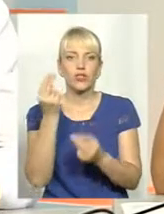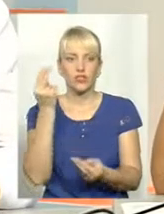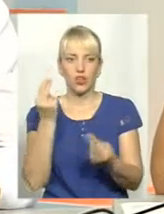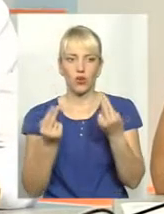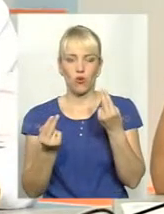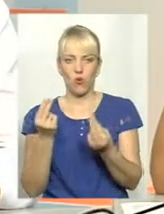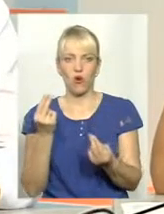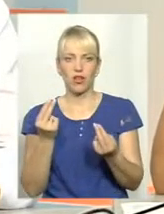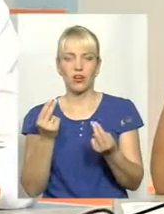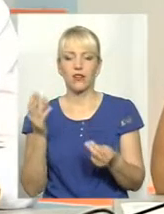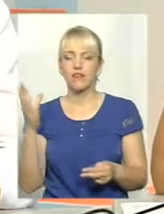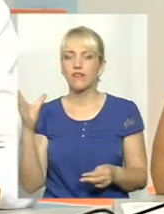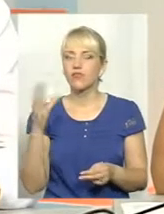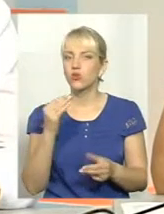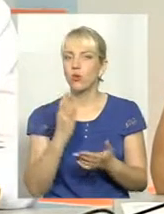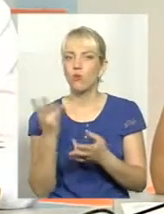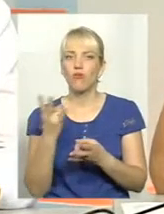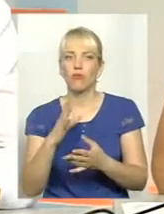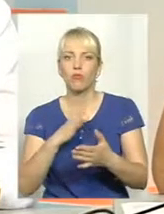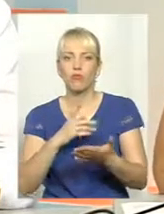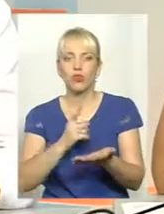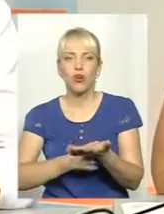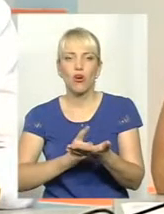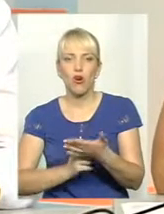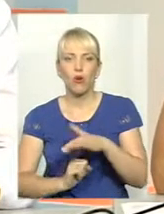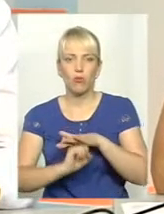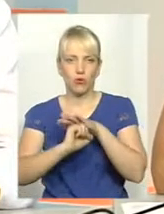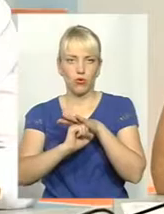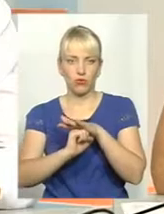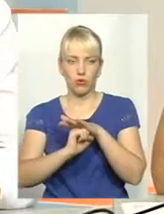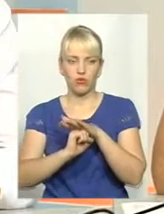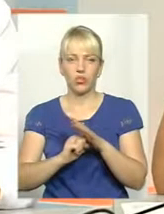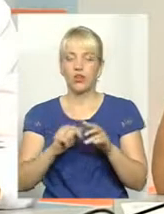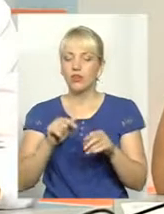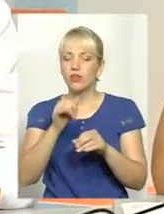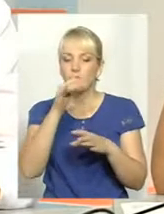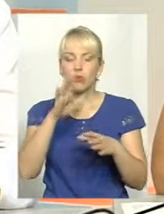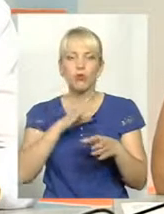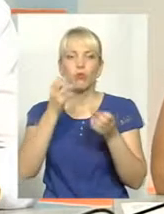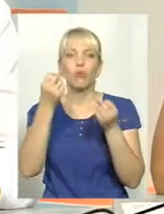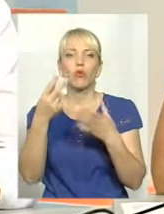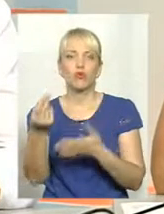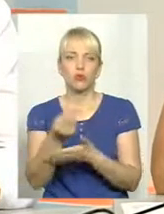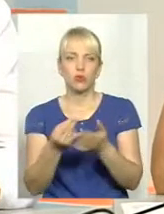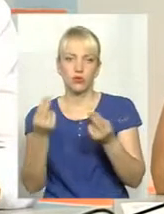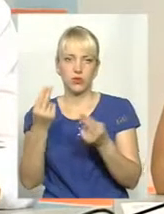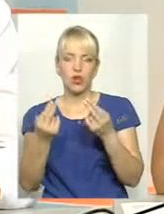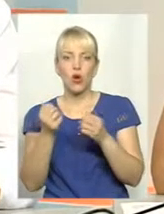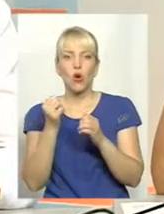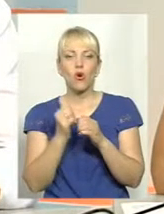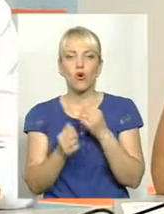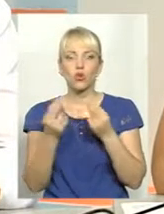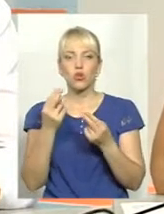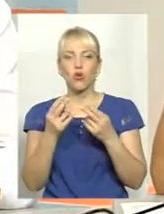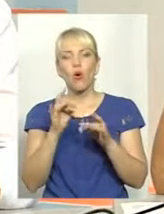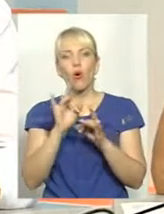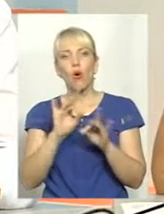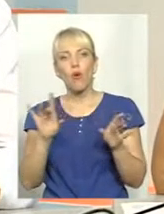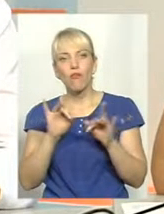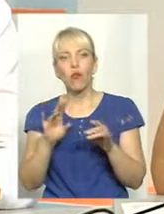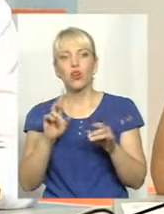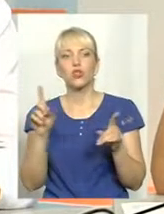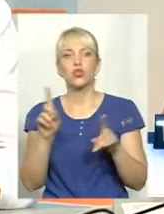В цих пропозиціях абсолютно грамотно обґрунтована кожна лінія, кожен колір, адже в